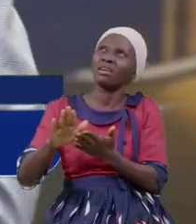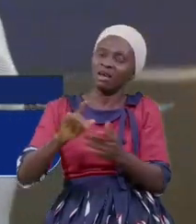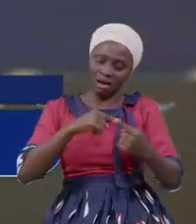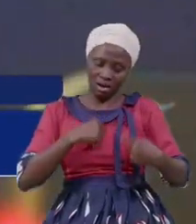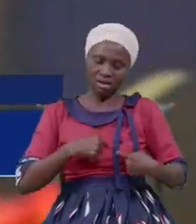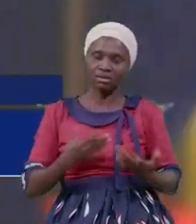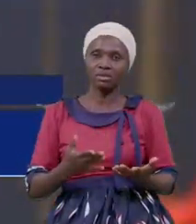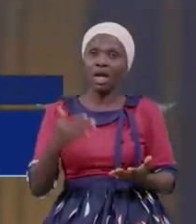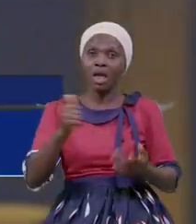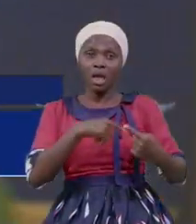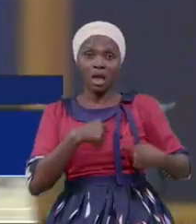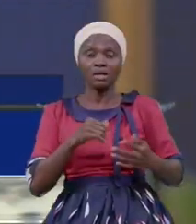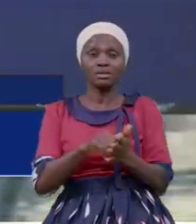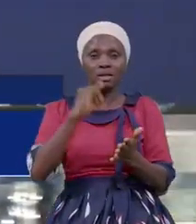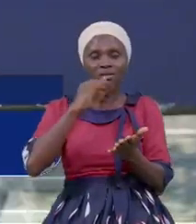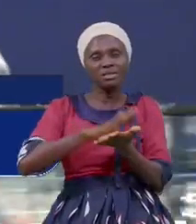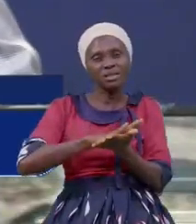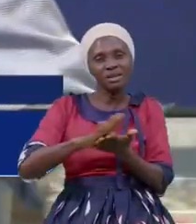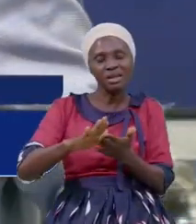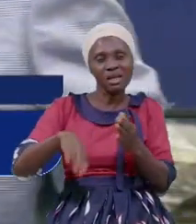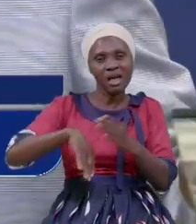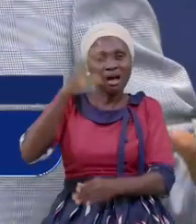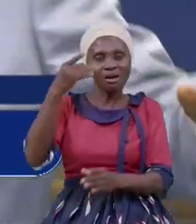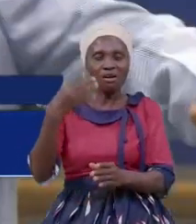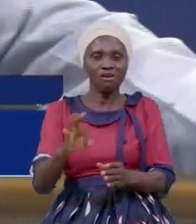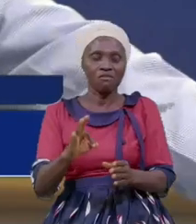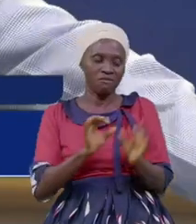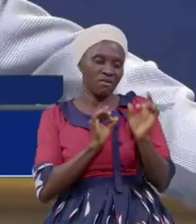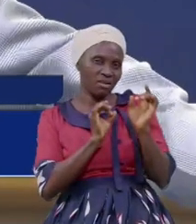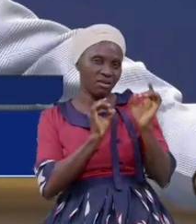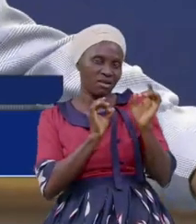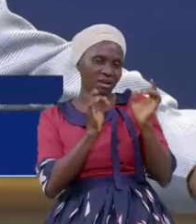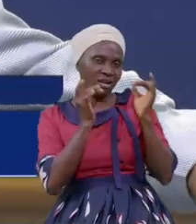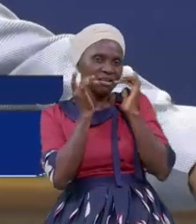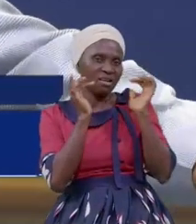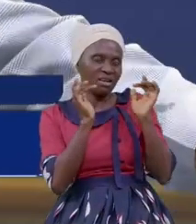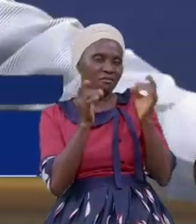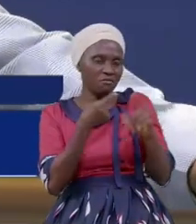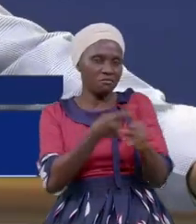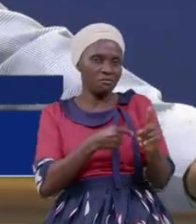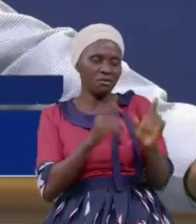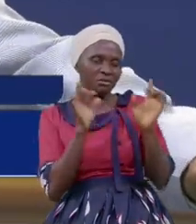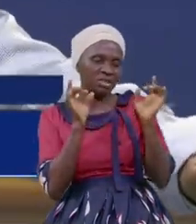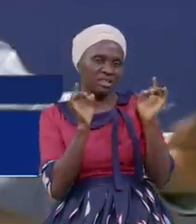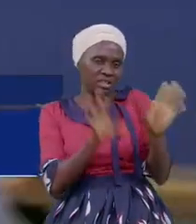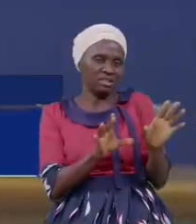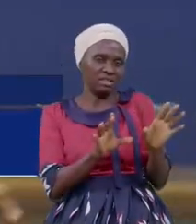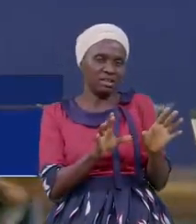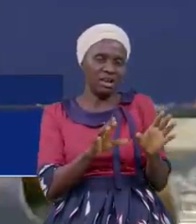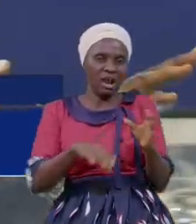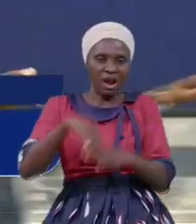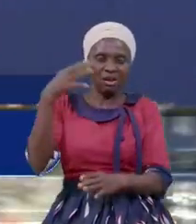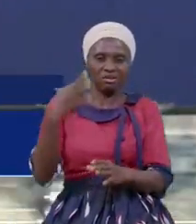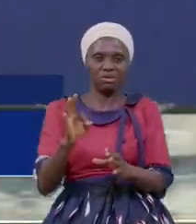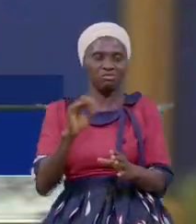cœur qui est purifié de la haine de l'amertume et qui regarde